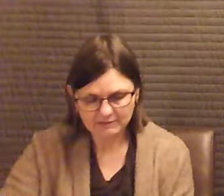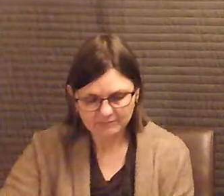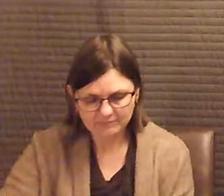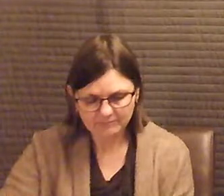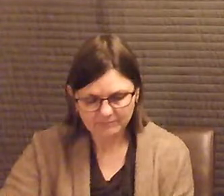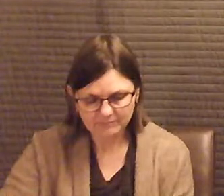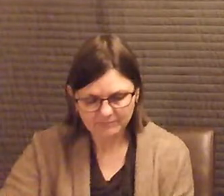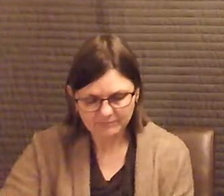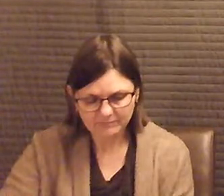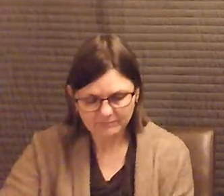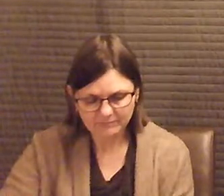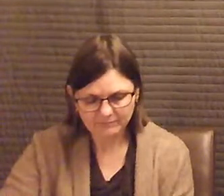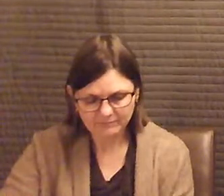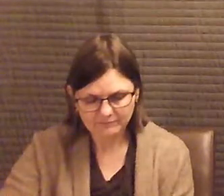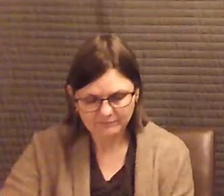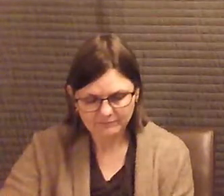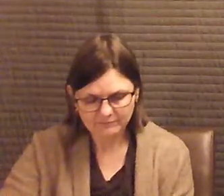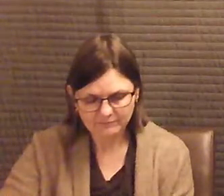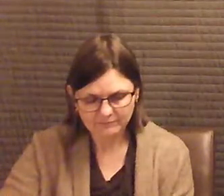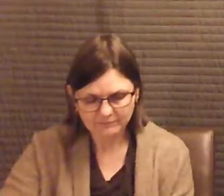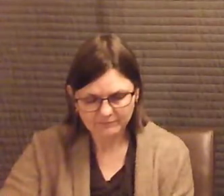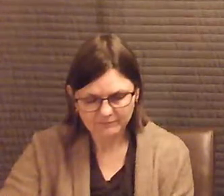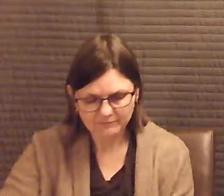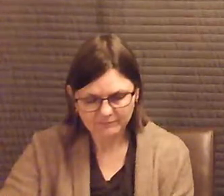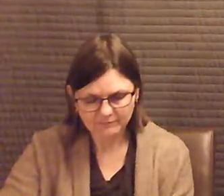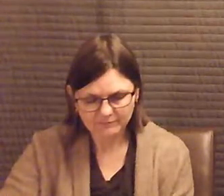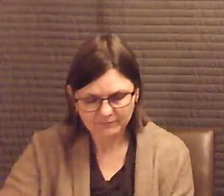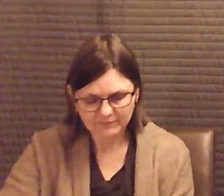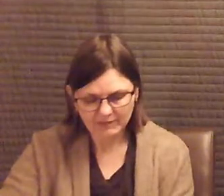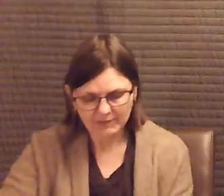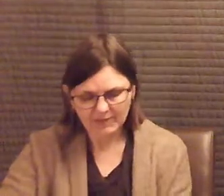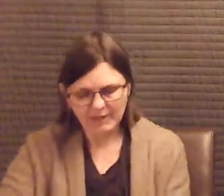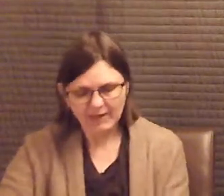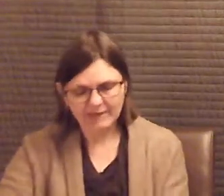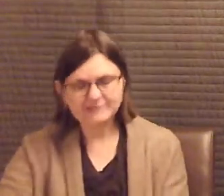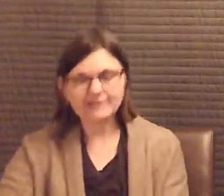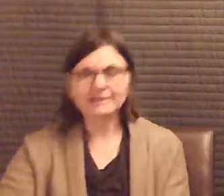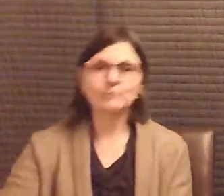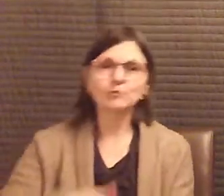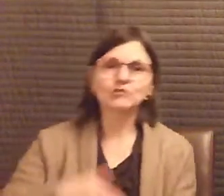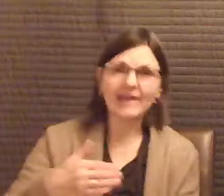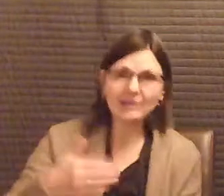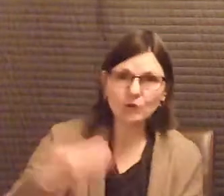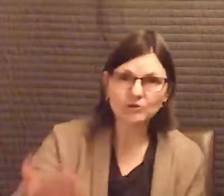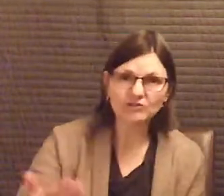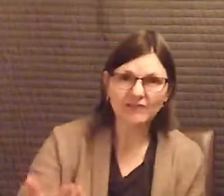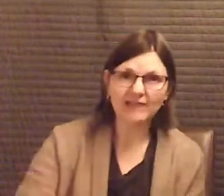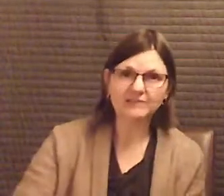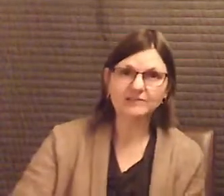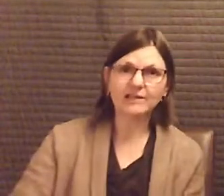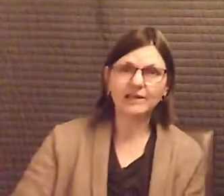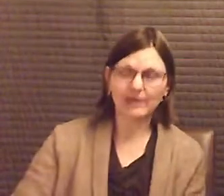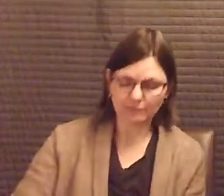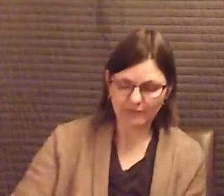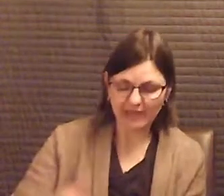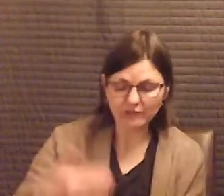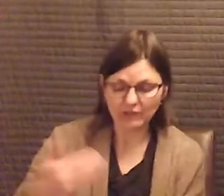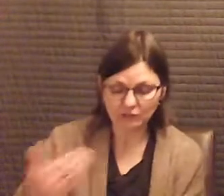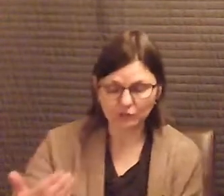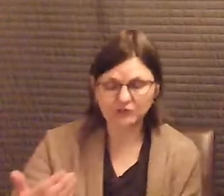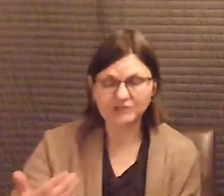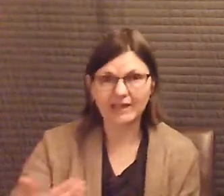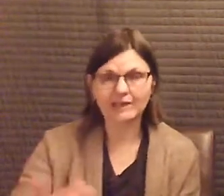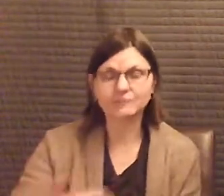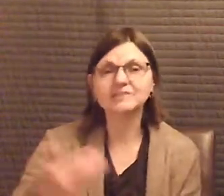team dood van boze stem cell en de staat hij moet hen onderwijzen 11 en